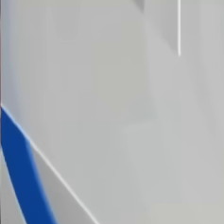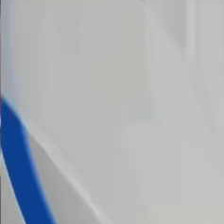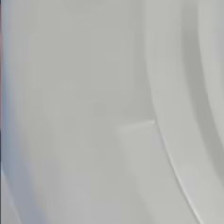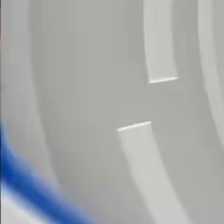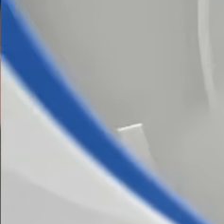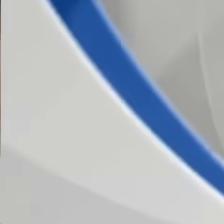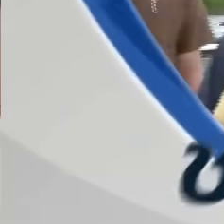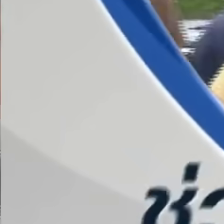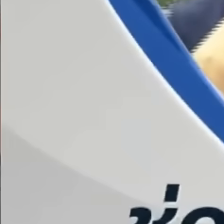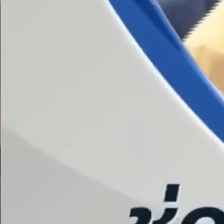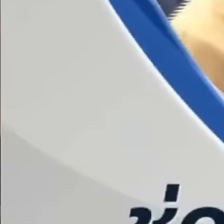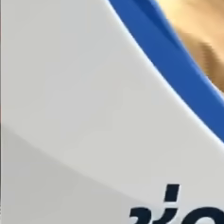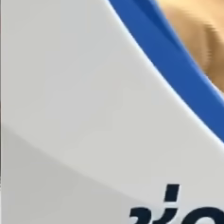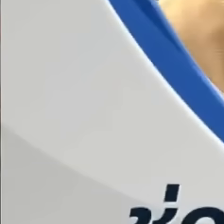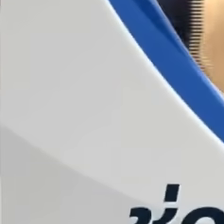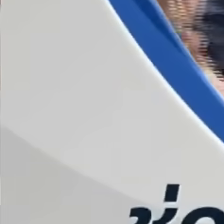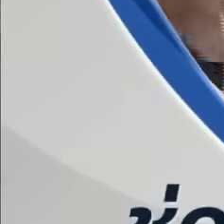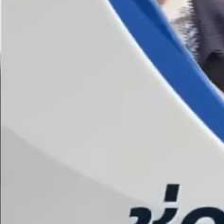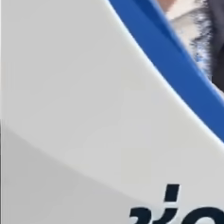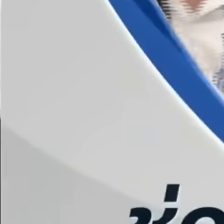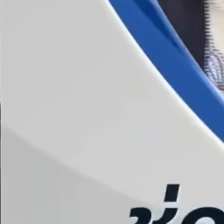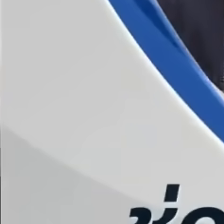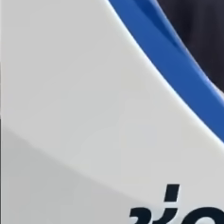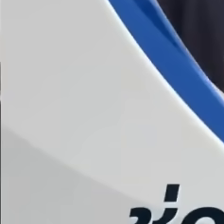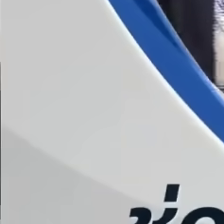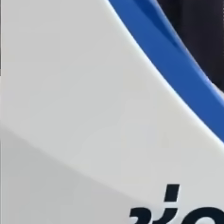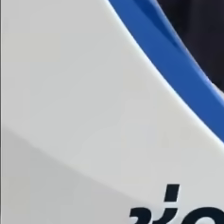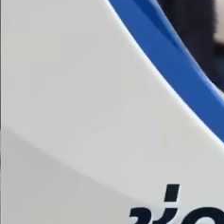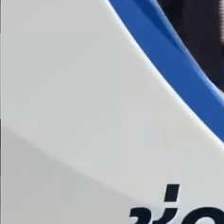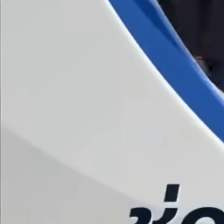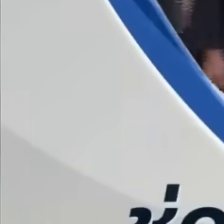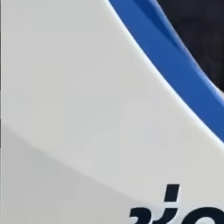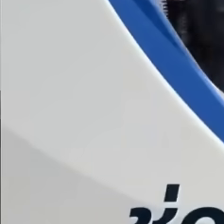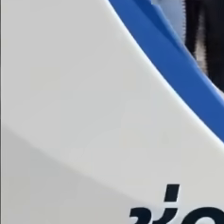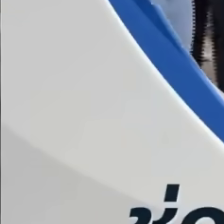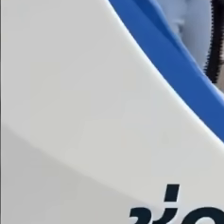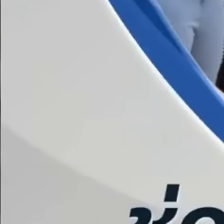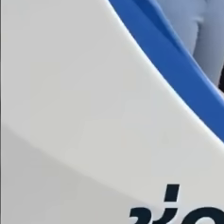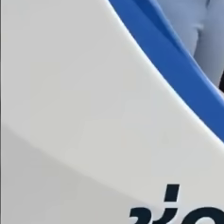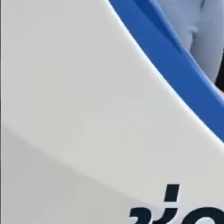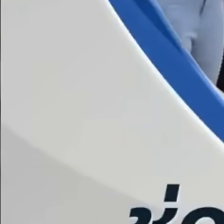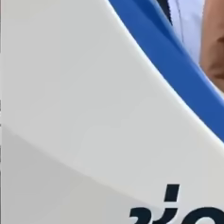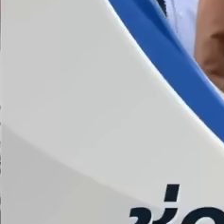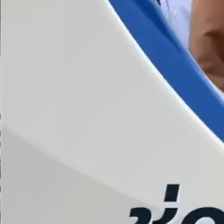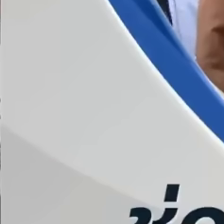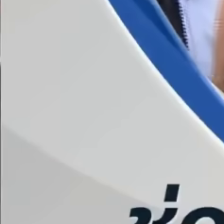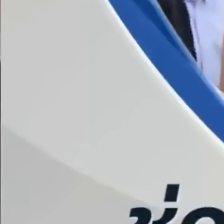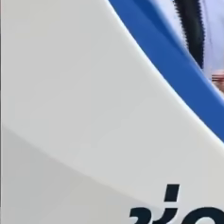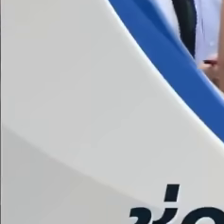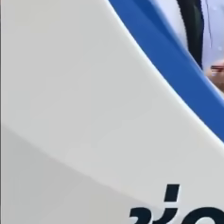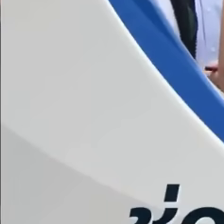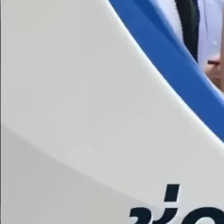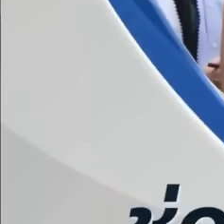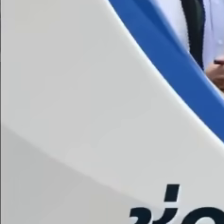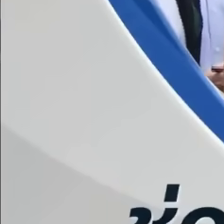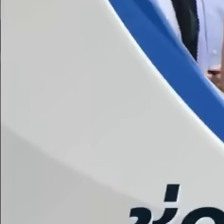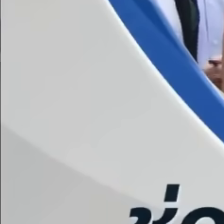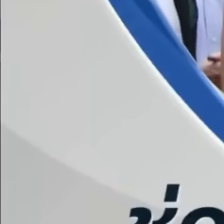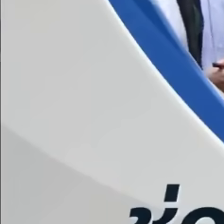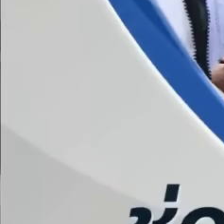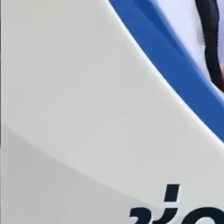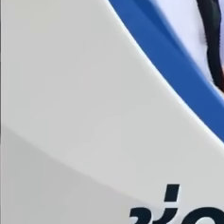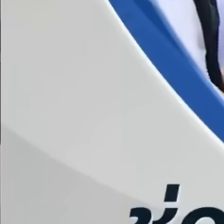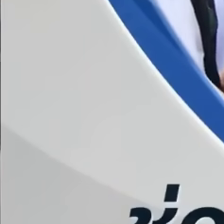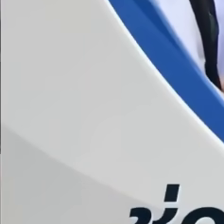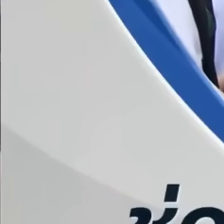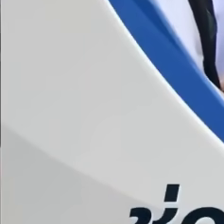คณะเนี่ยลงพื้นที่หลังจากเมื่อวานนี้ไปเชียงรายนะว ัน นี้ก็ต่อเนื่องเชียงใหม่ไปดูสถานการณ์น้ำค่ะที่เขื่อนแม่กวงอุดมธ